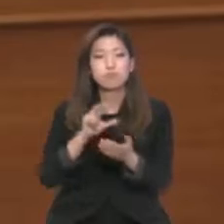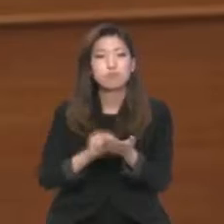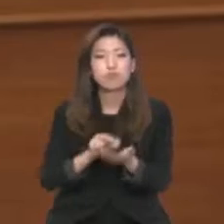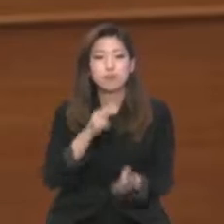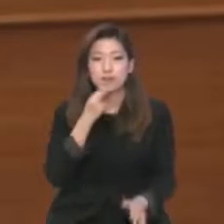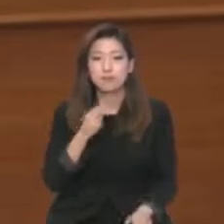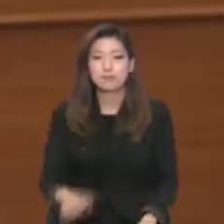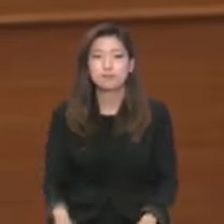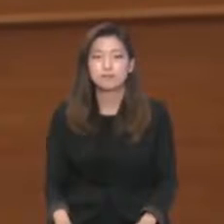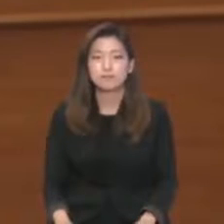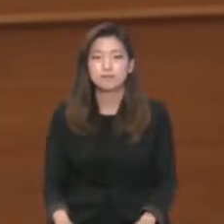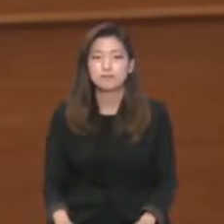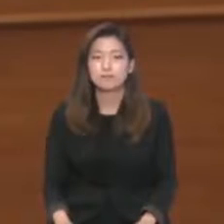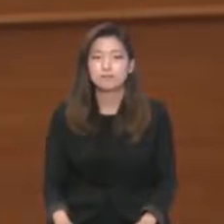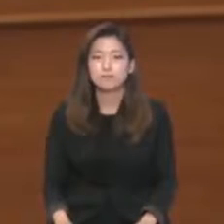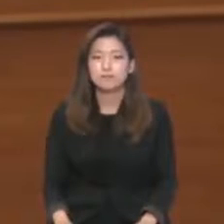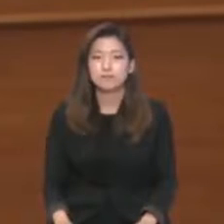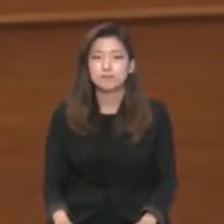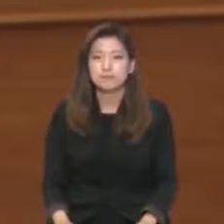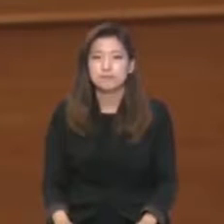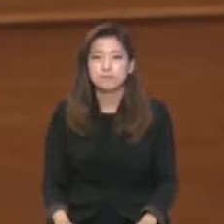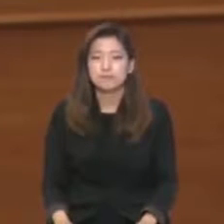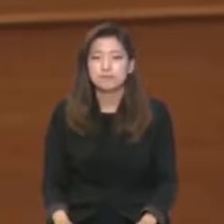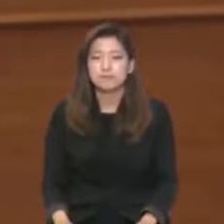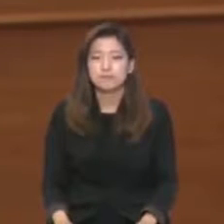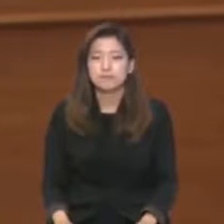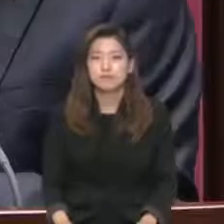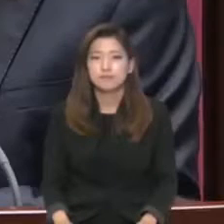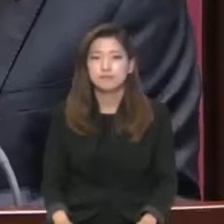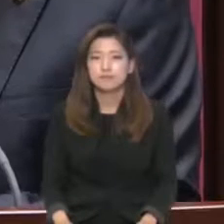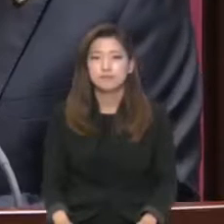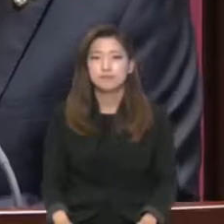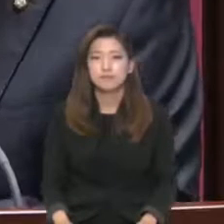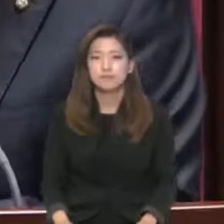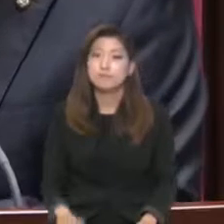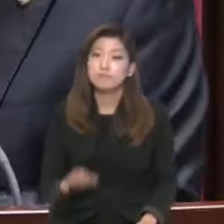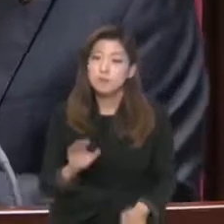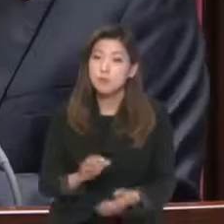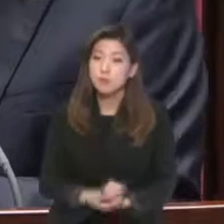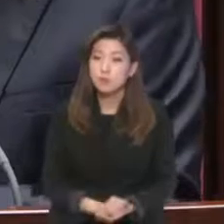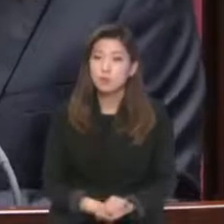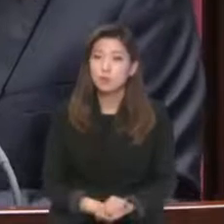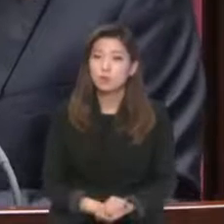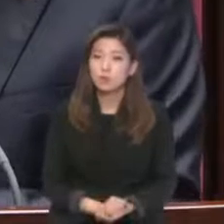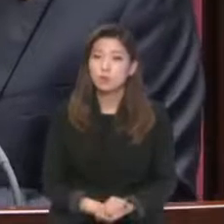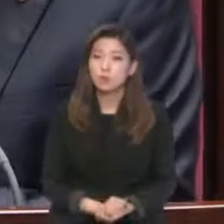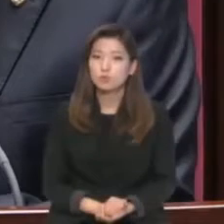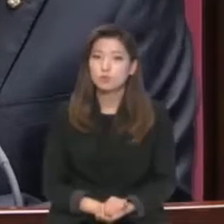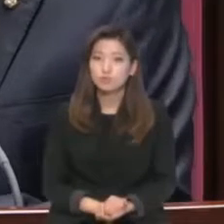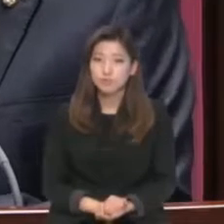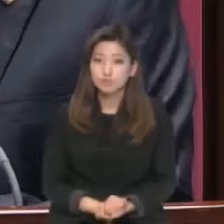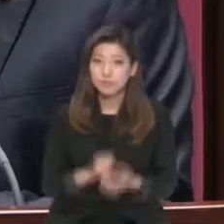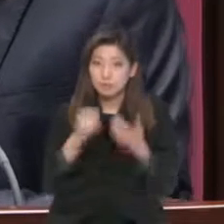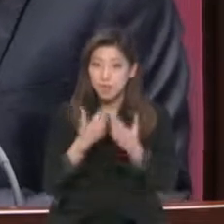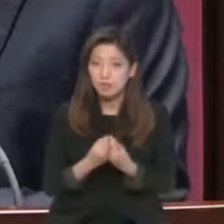그렇게 생각됩니다. 그렇다면 이렇게 이해해도 되겠습니까? 양측의 최고